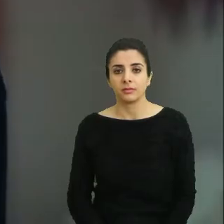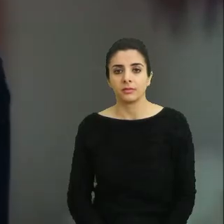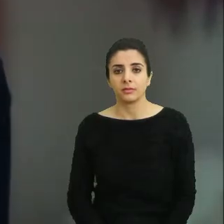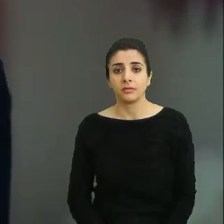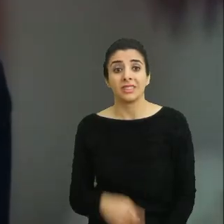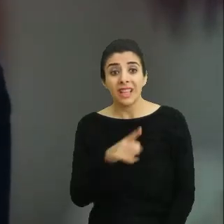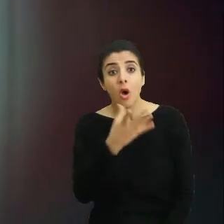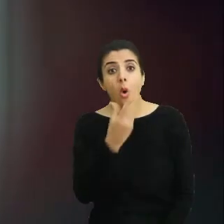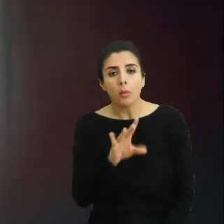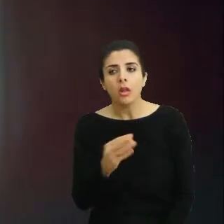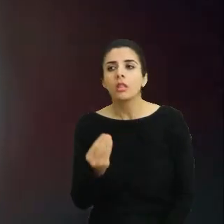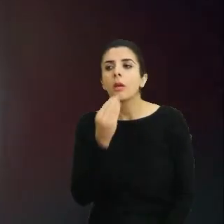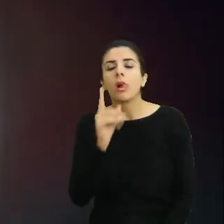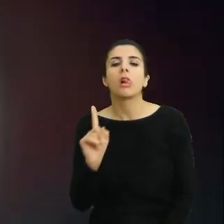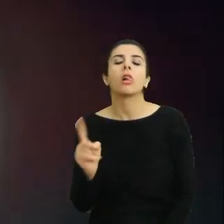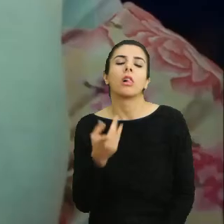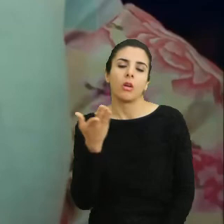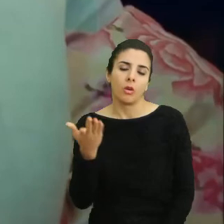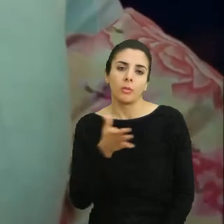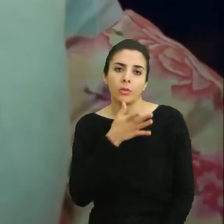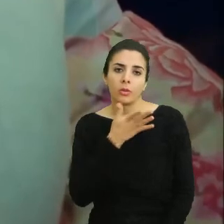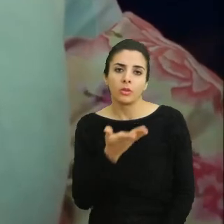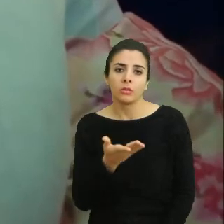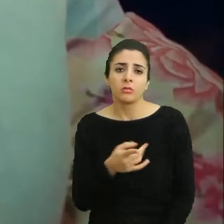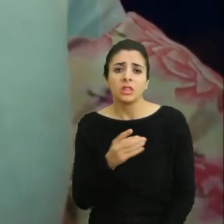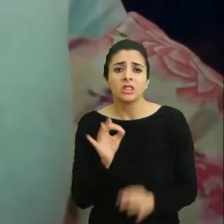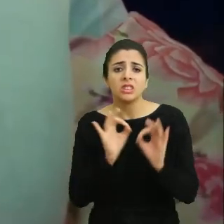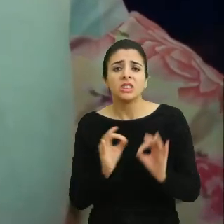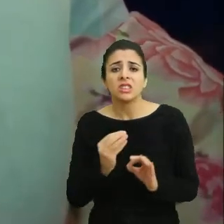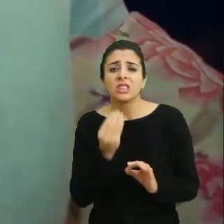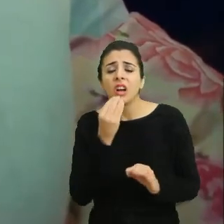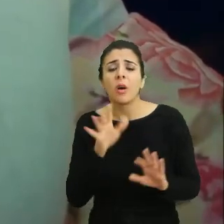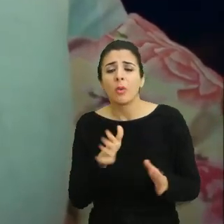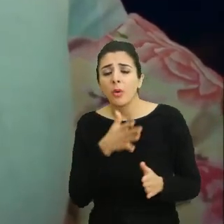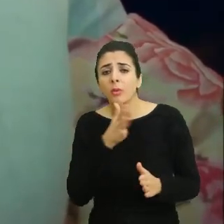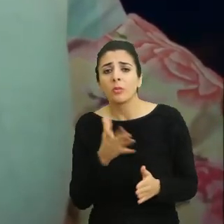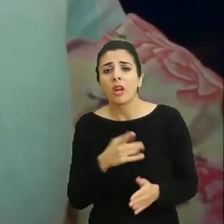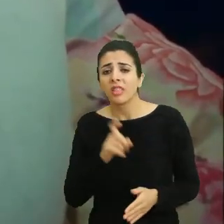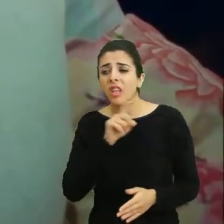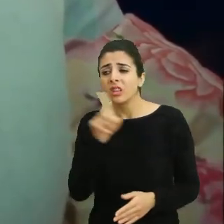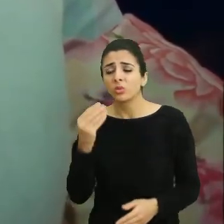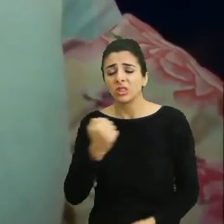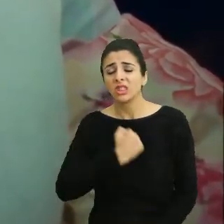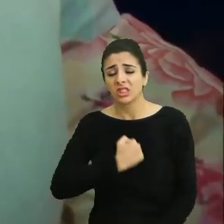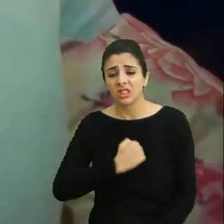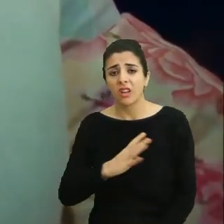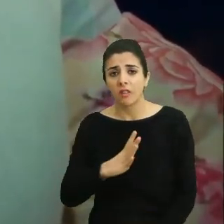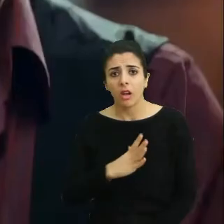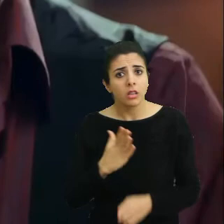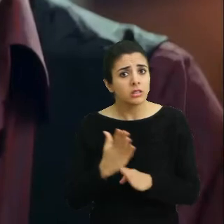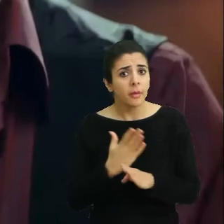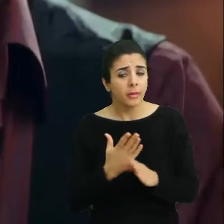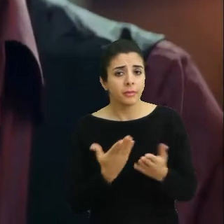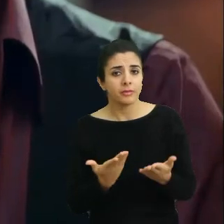Sen olmasaydın onu da içmeyecektik. Benim zaten hiçbir şeyimi dinlemiyor. Merve sessizce ağlarken kulak